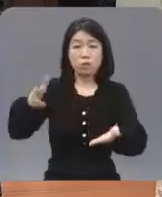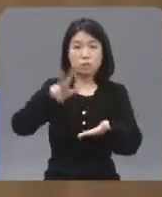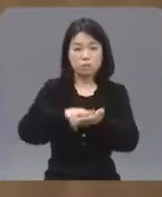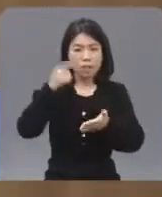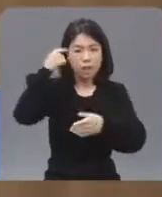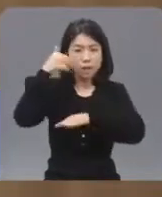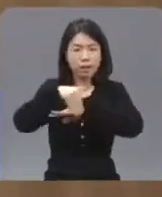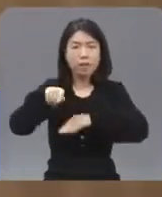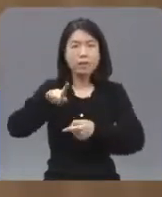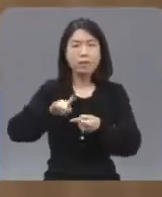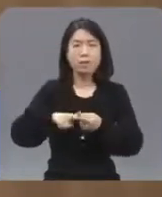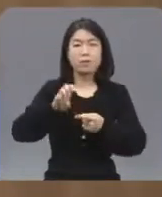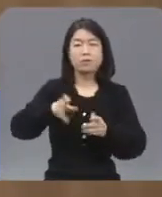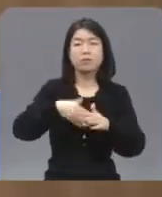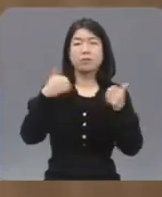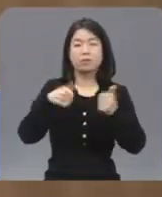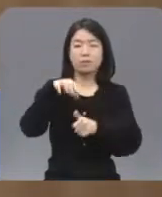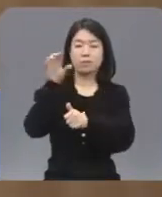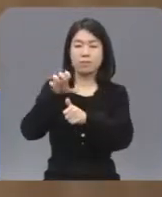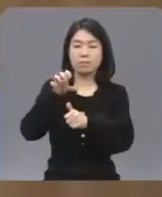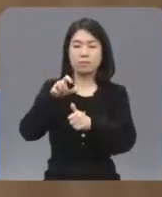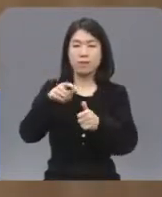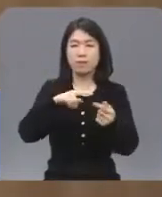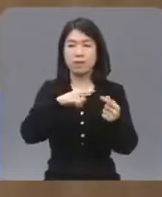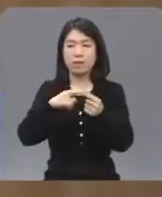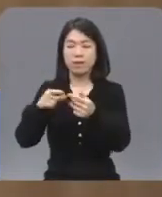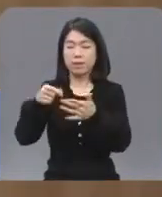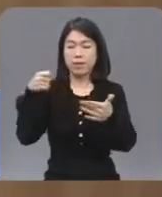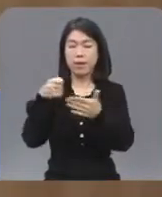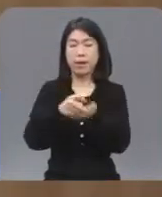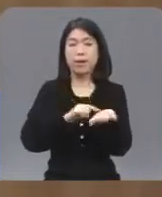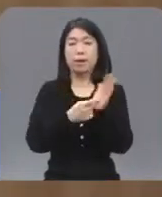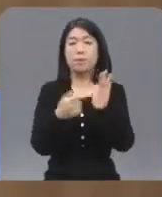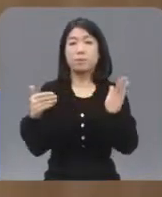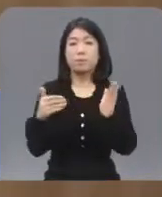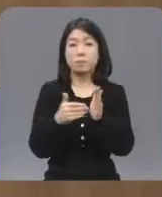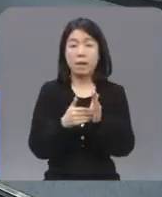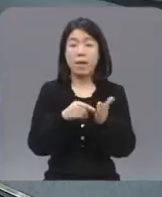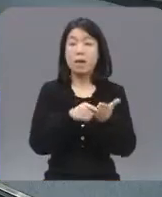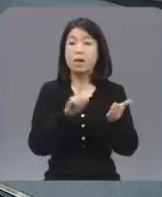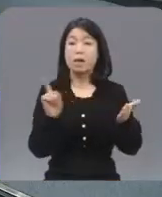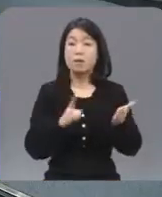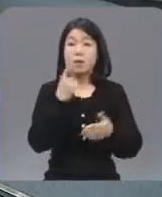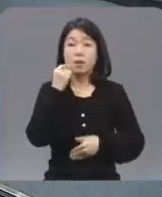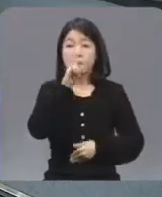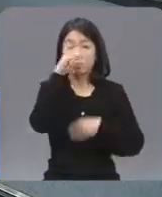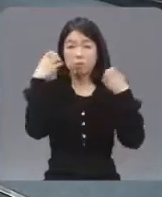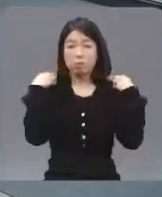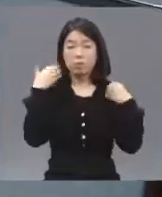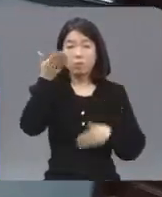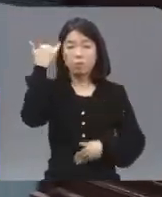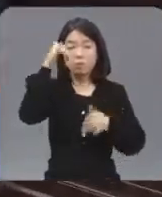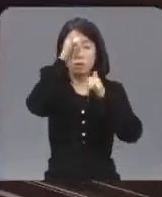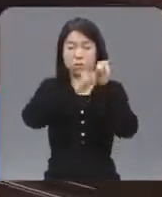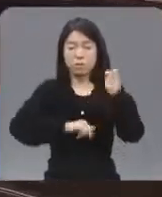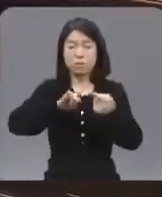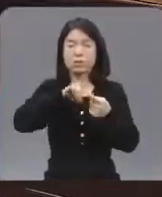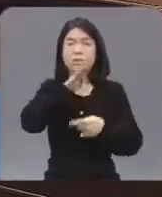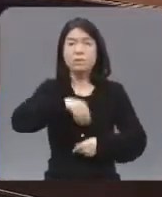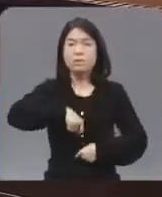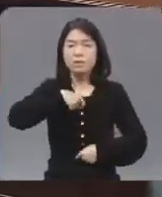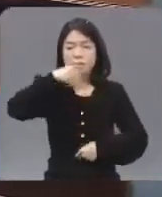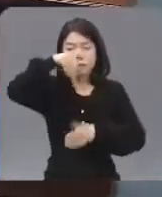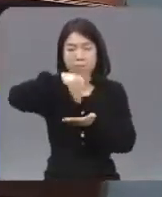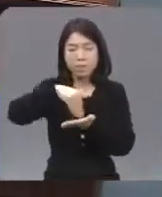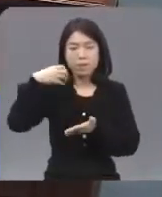관련해 광주시의회가 이를 규탄하는 결의안을 채택했습니다. 결의안에는 일본 정부의 과거사에 대한 진정성 있는